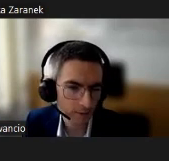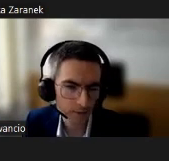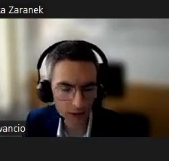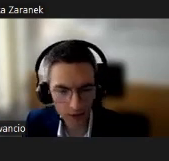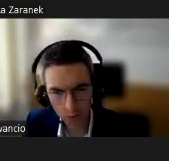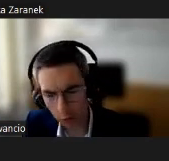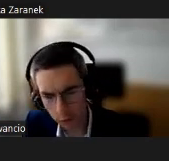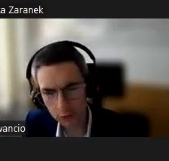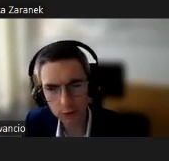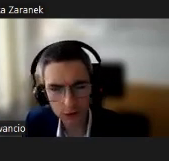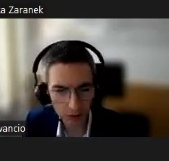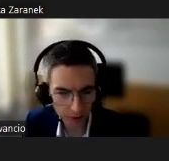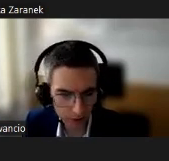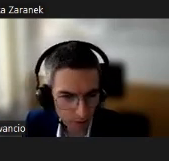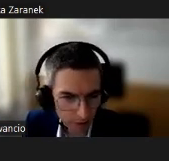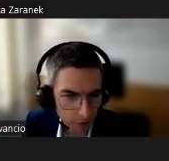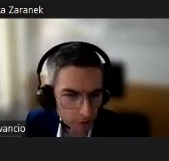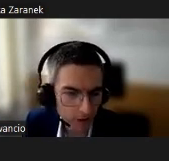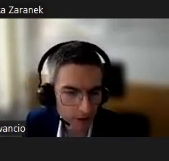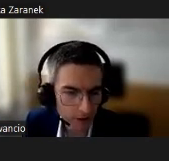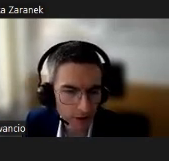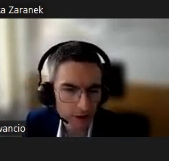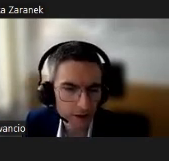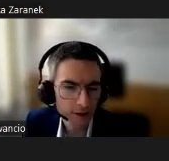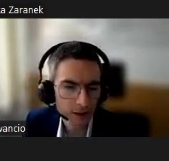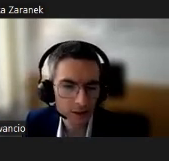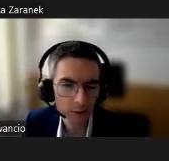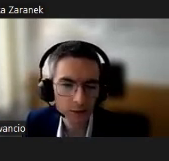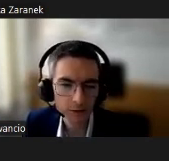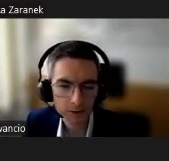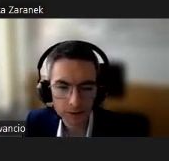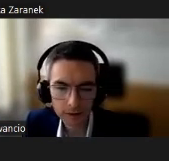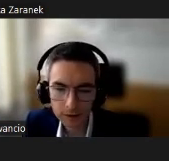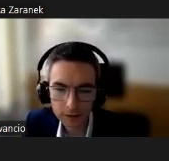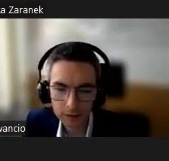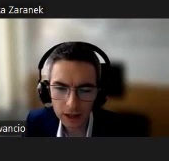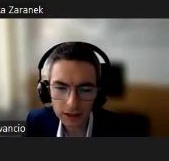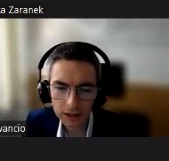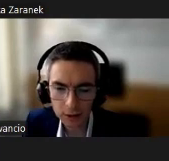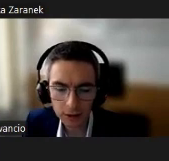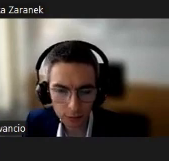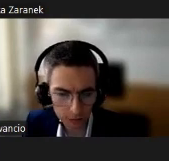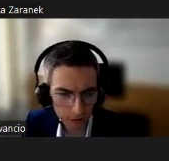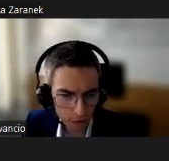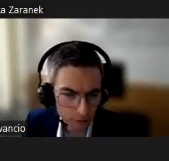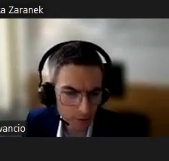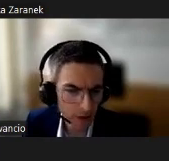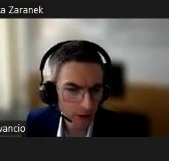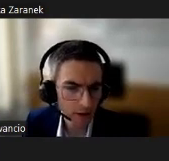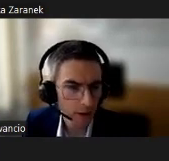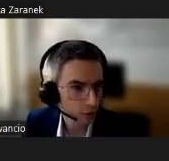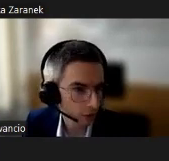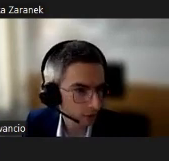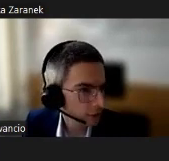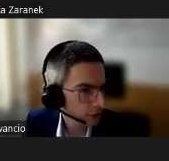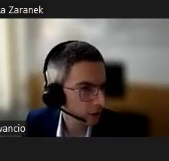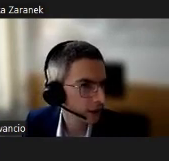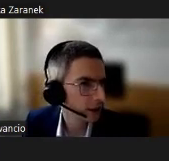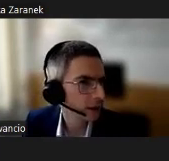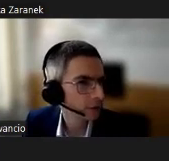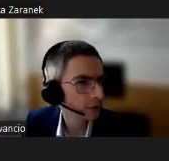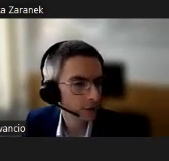może pomóc przyspieszyć sprawę, tak żeby no jak najszybciej tą dostępność